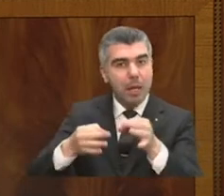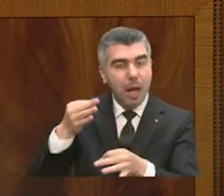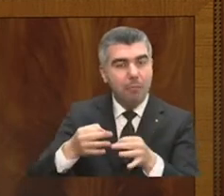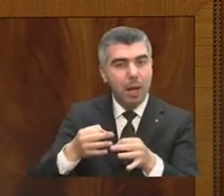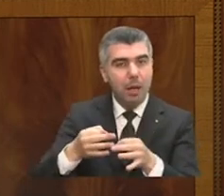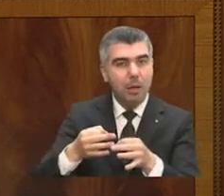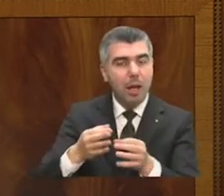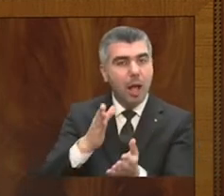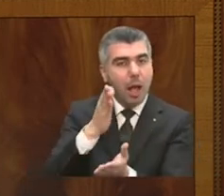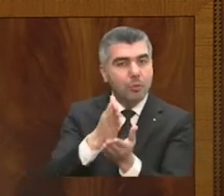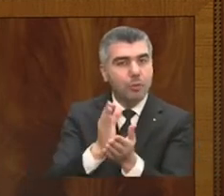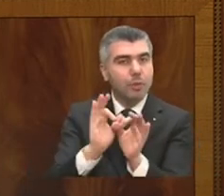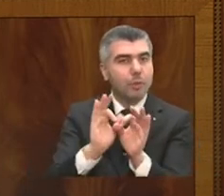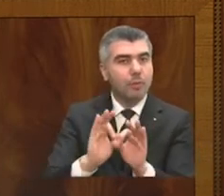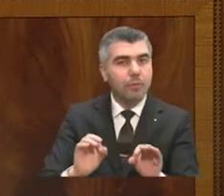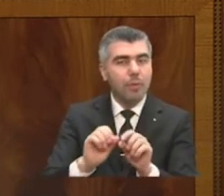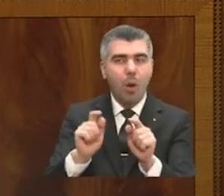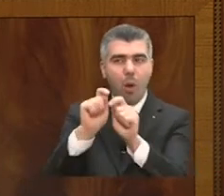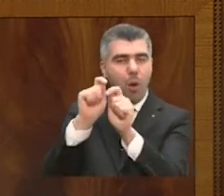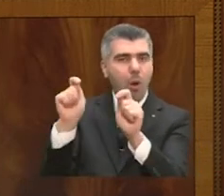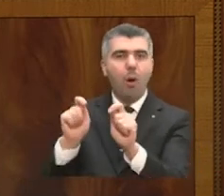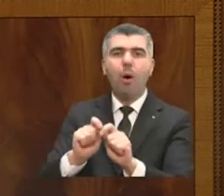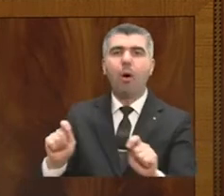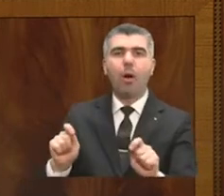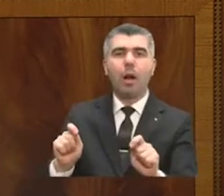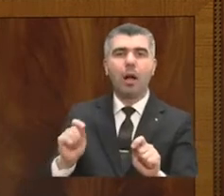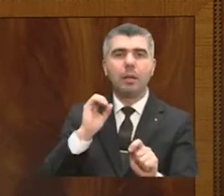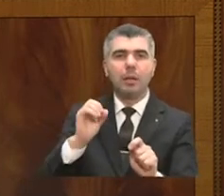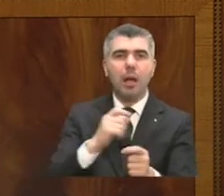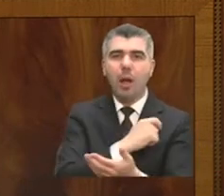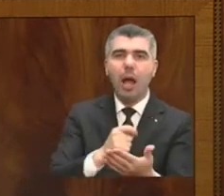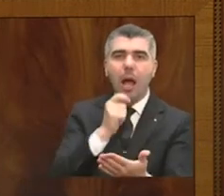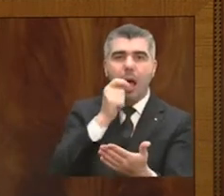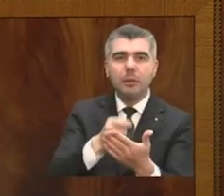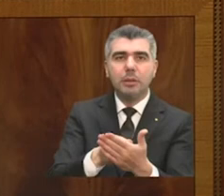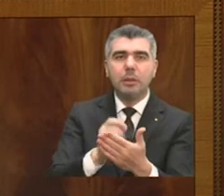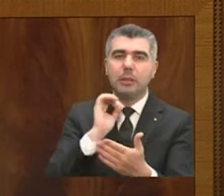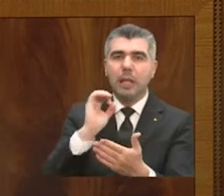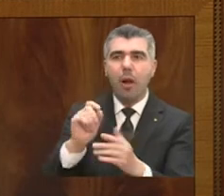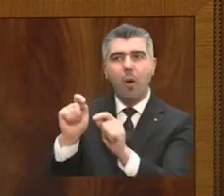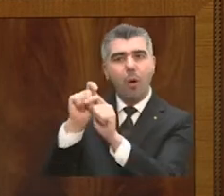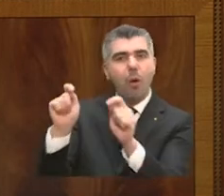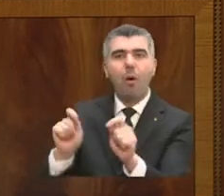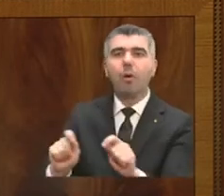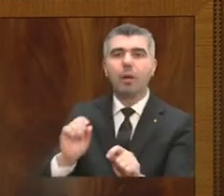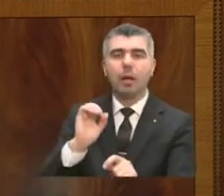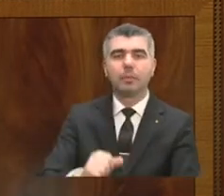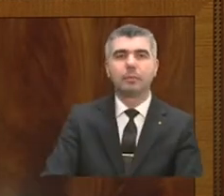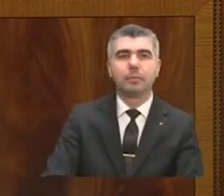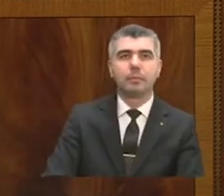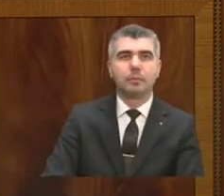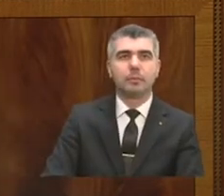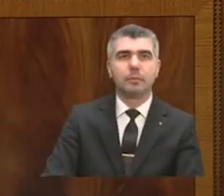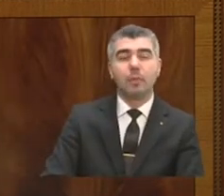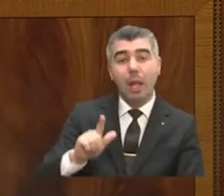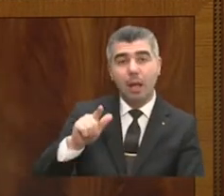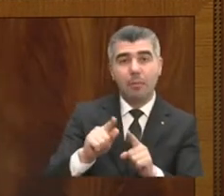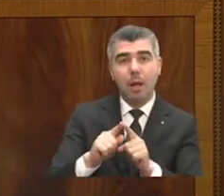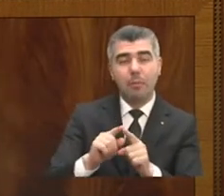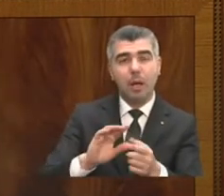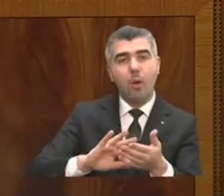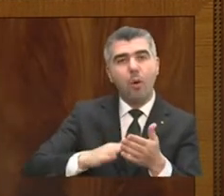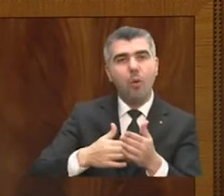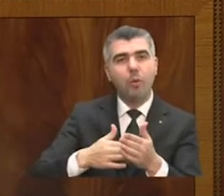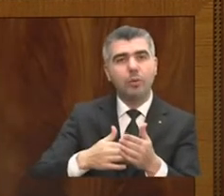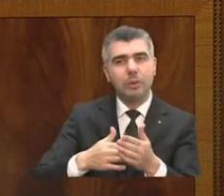Maroc, y compris son système judiciaire qui est caractérisé par son indépendance